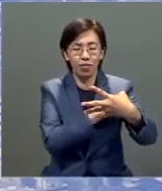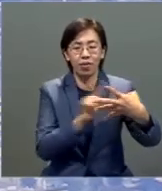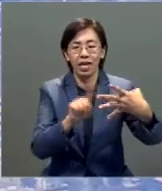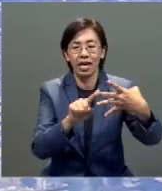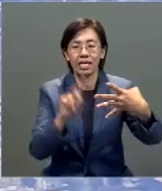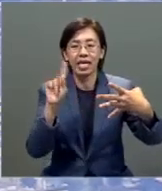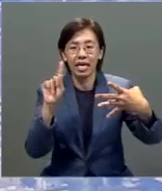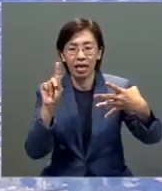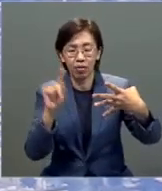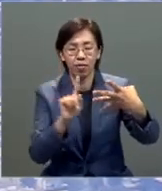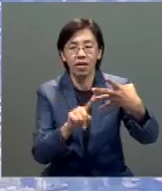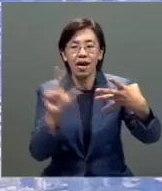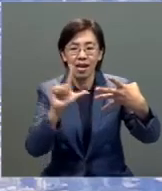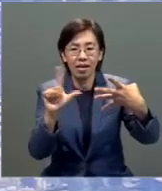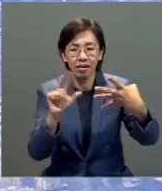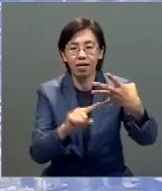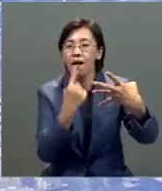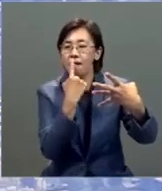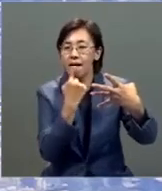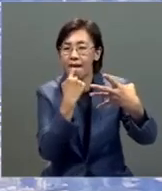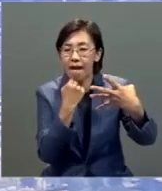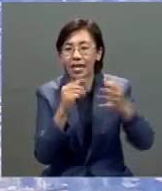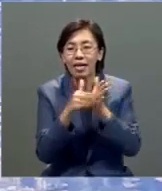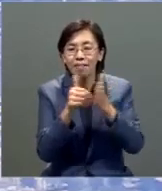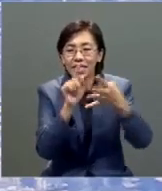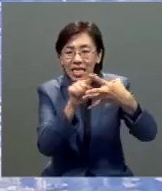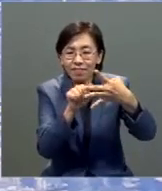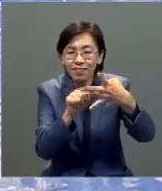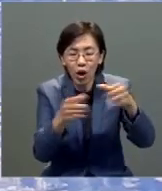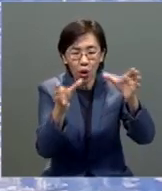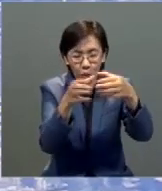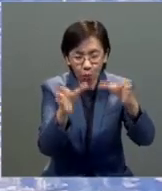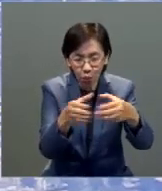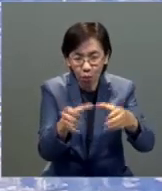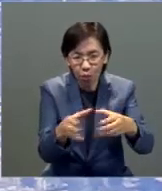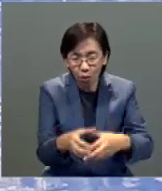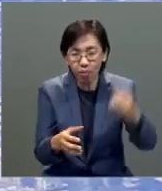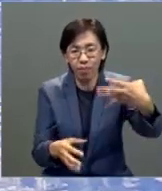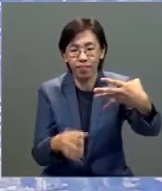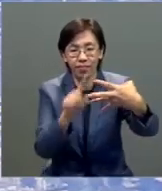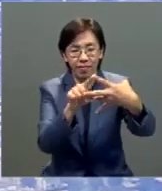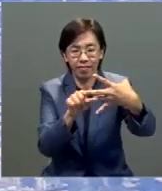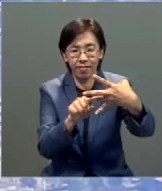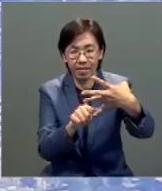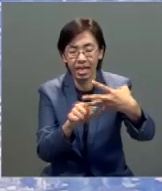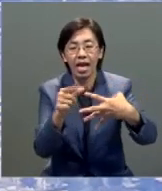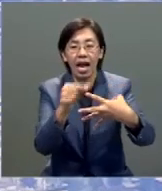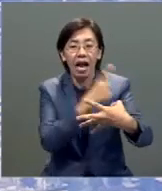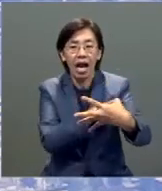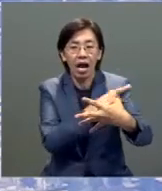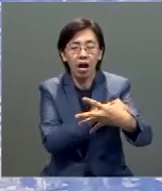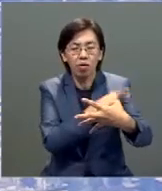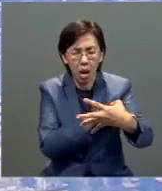เขียวสีเหลืองสีแดงจะเป็นกลุ่มๆต่างๆเหล่านี้นะครับสีขาวนี่ก็คือก็มีความจำ